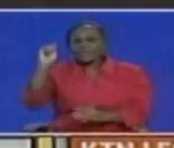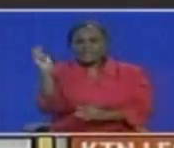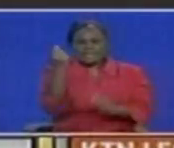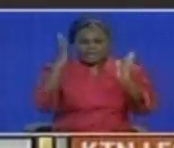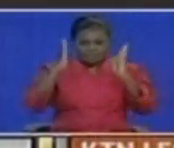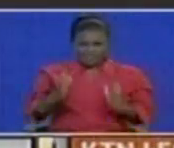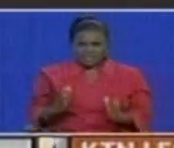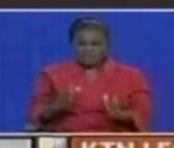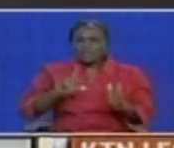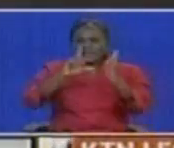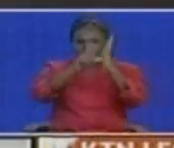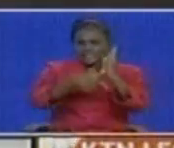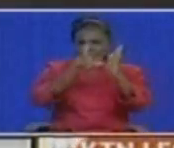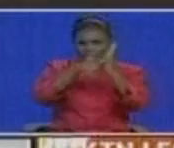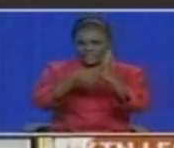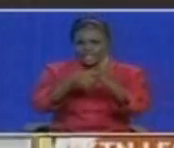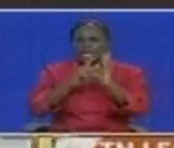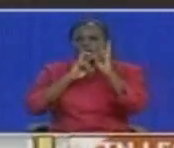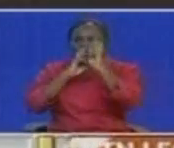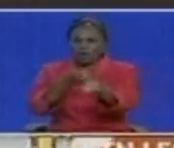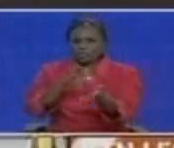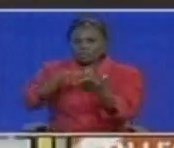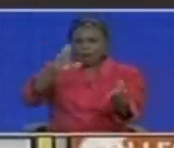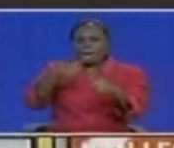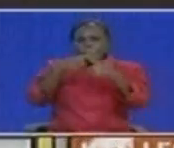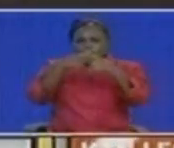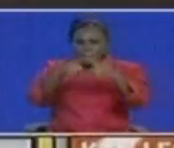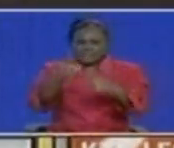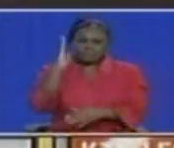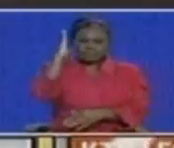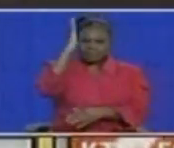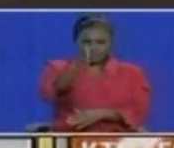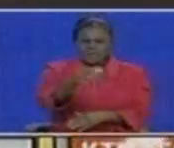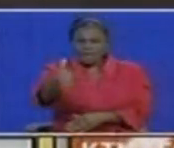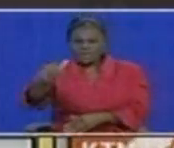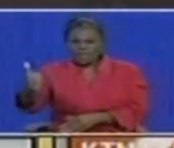Taarifa hiyo tutakuwa nayo katika muda usio mrefu, lakini tukielekea kwingine,